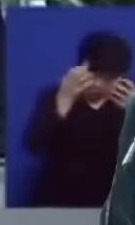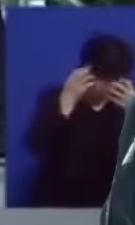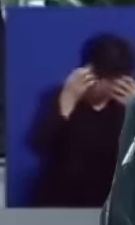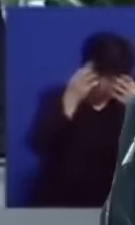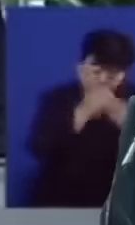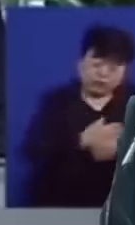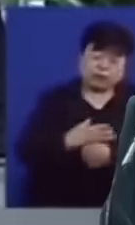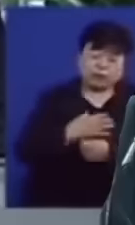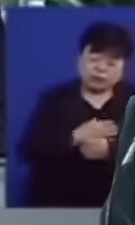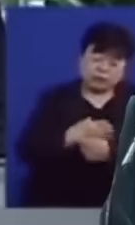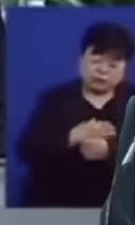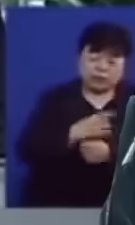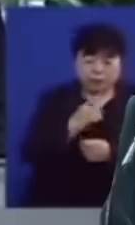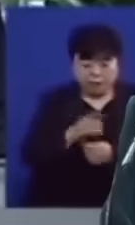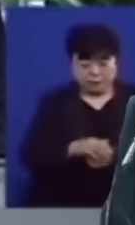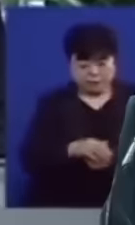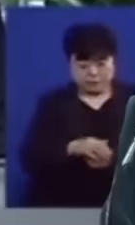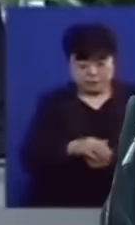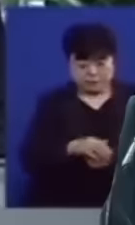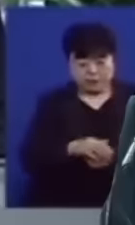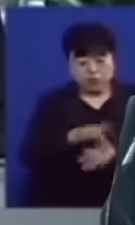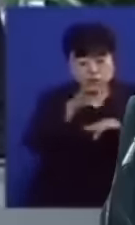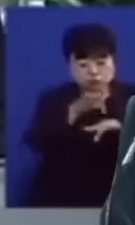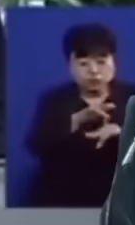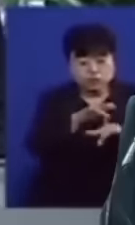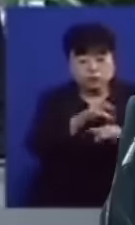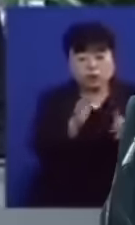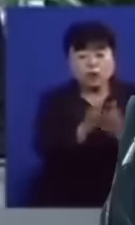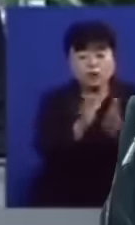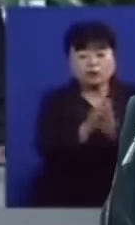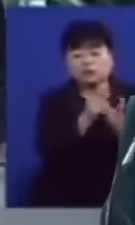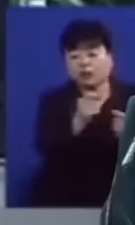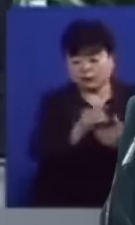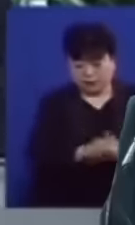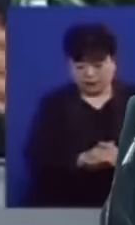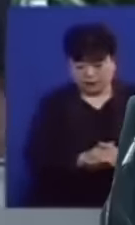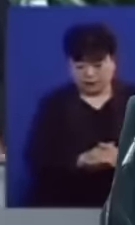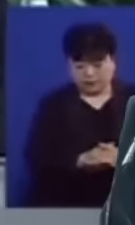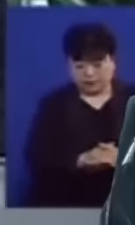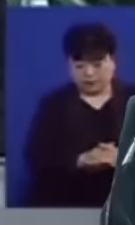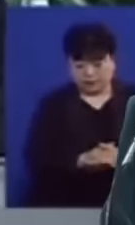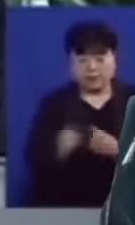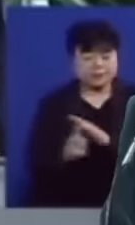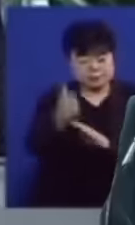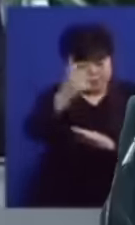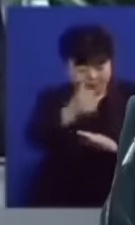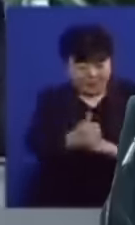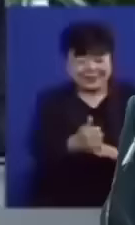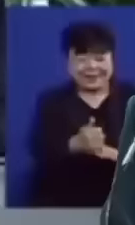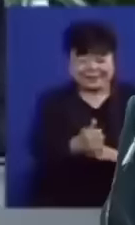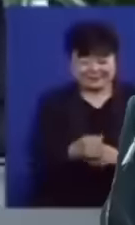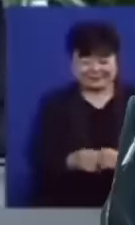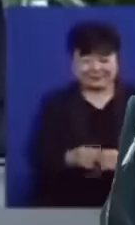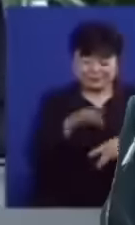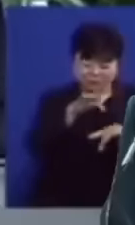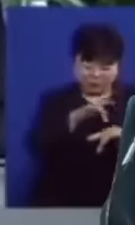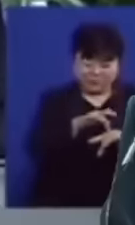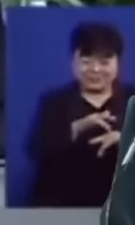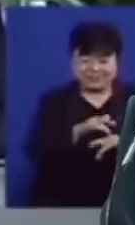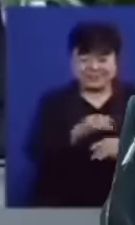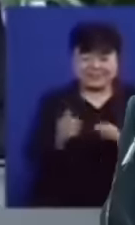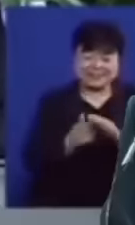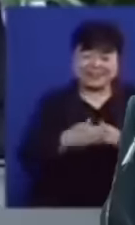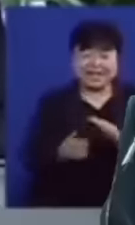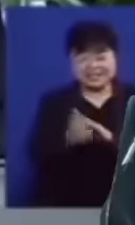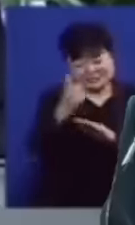아이고 괴롭다. 그거는 귀신에 대한 환영사입니다. 너 성공했다, 네가 와서 정말 성공을 했기